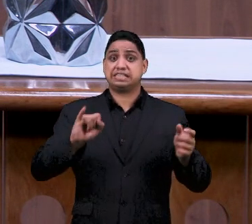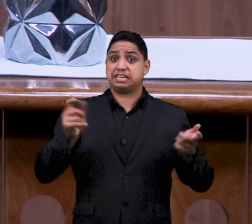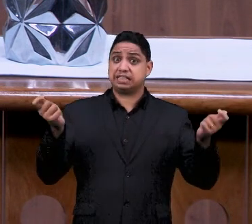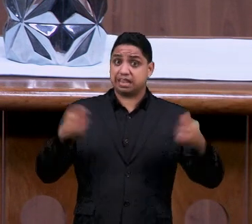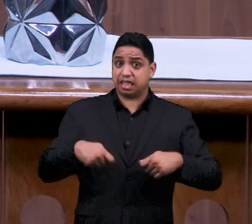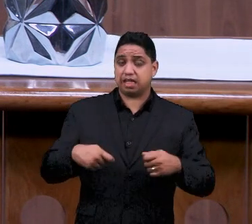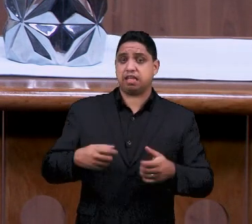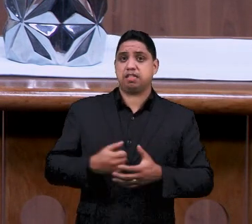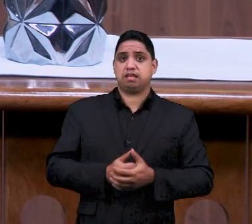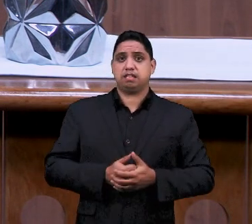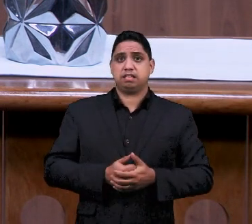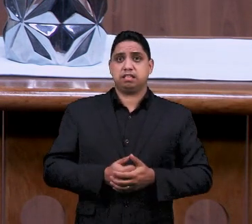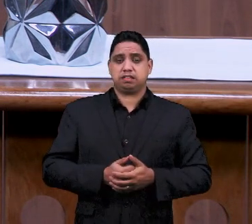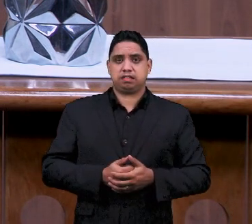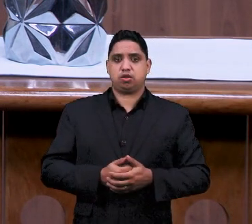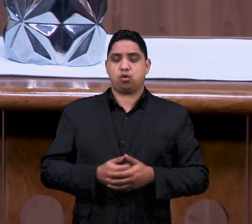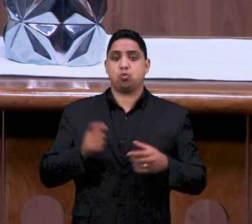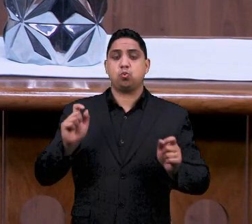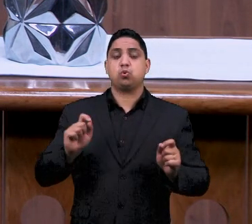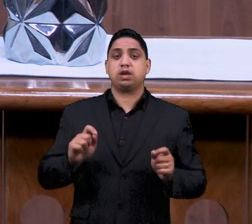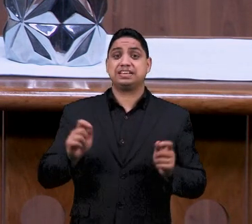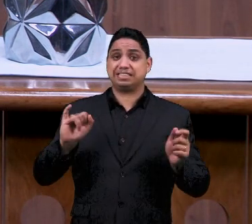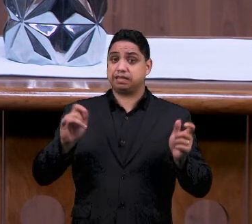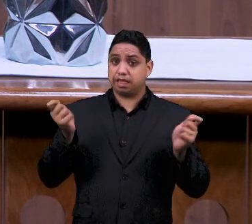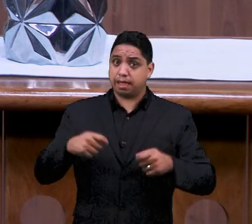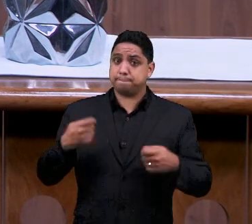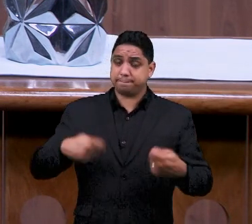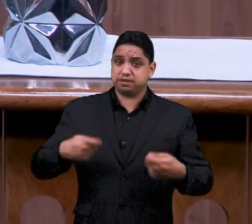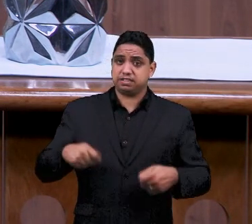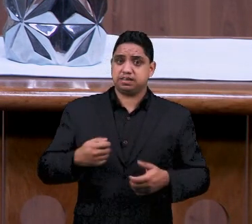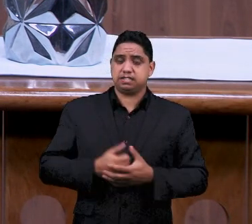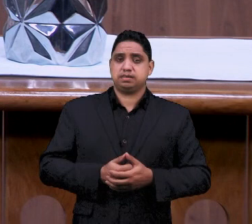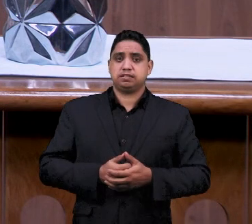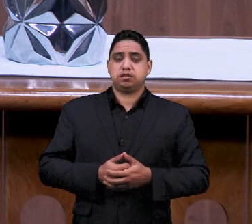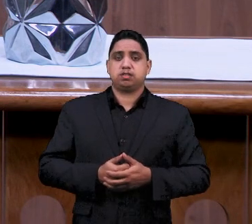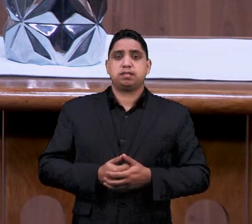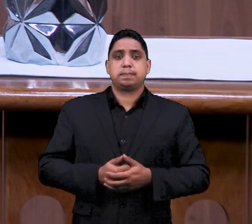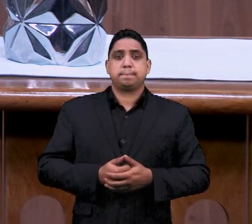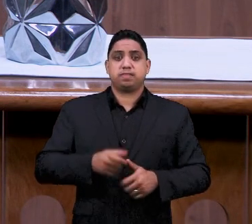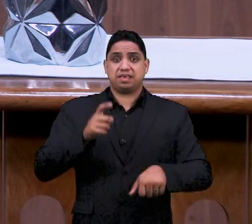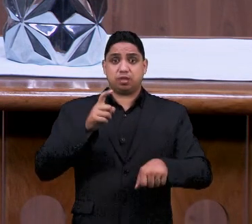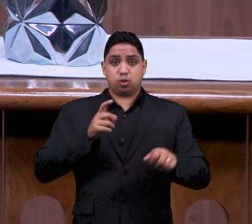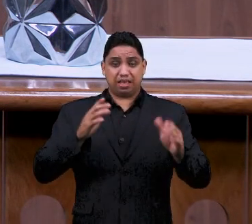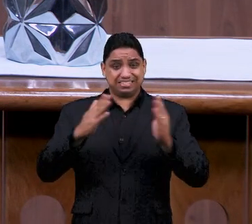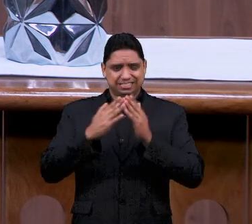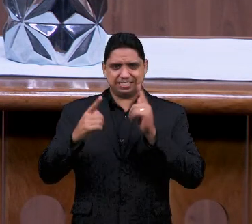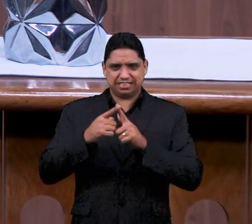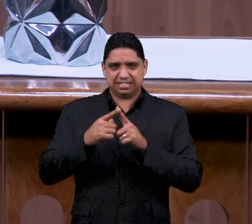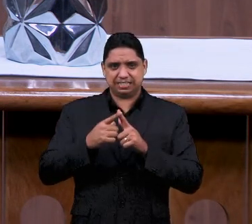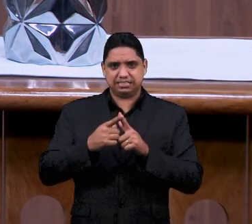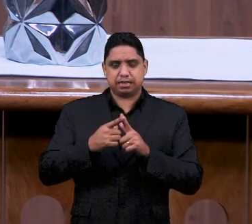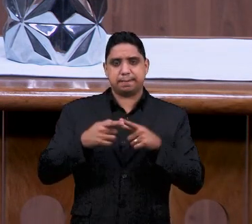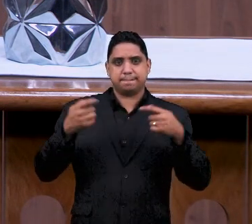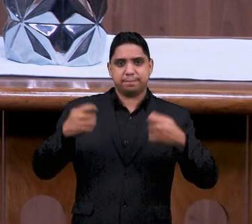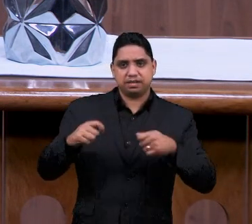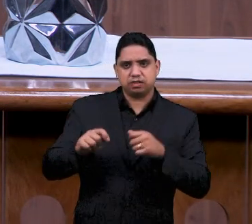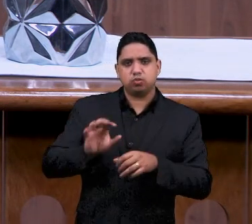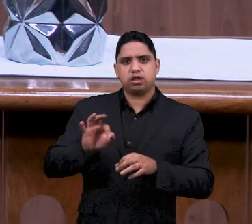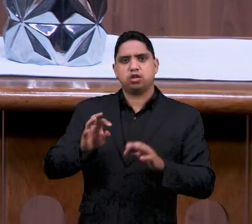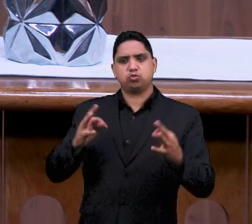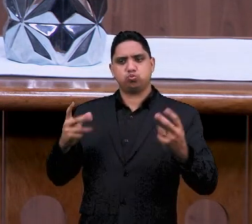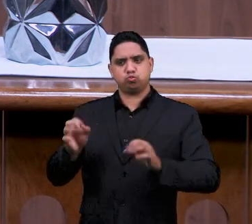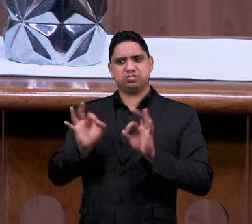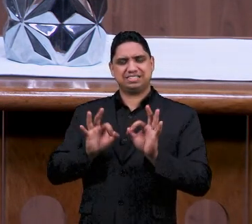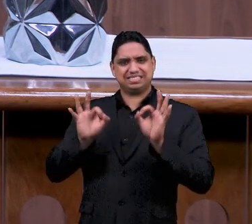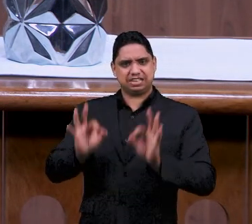physique de cette circulaire et que ces temples en condition physique de fonctionnement, nous